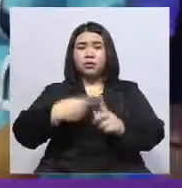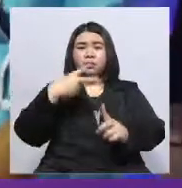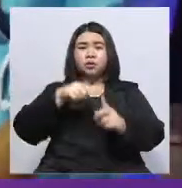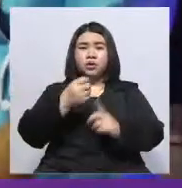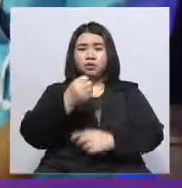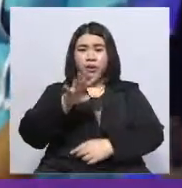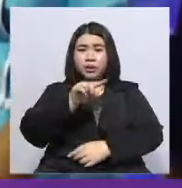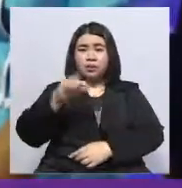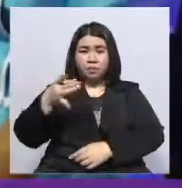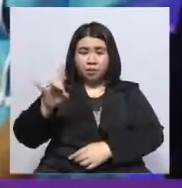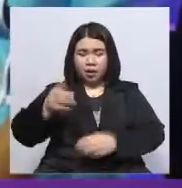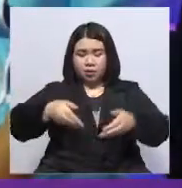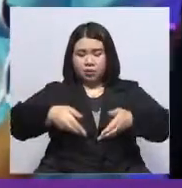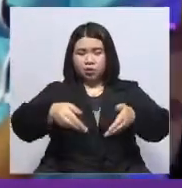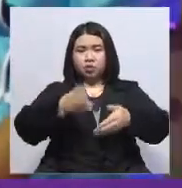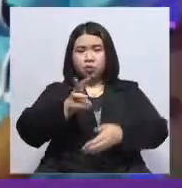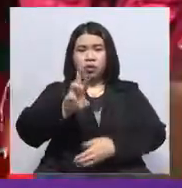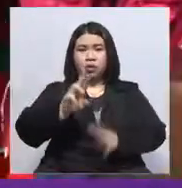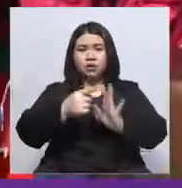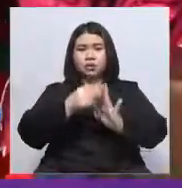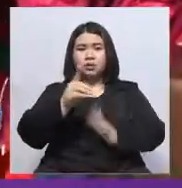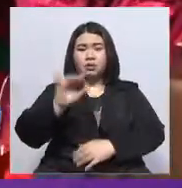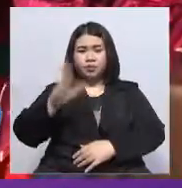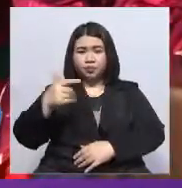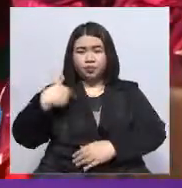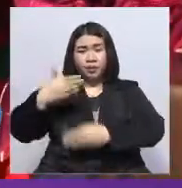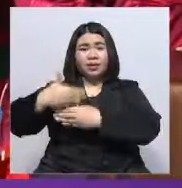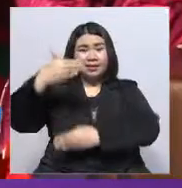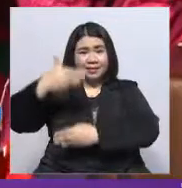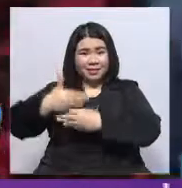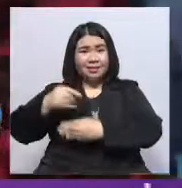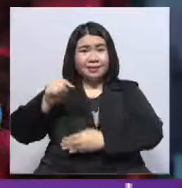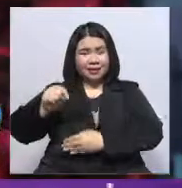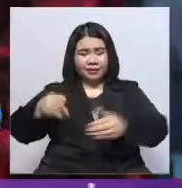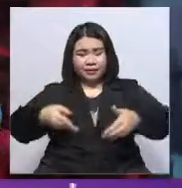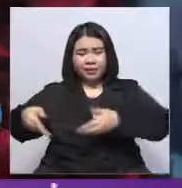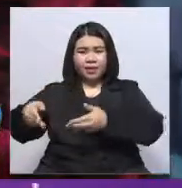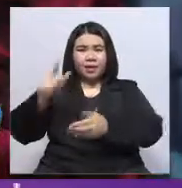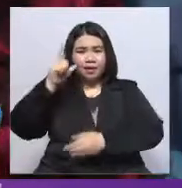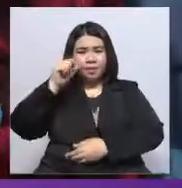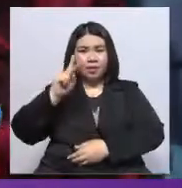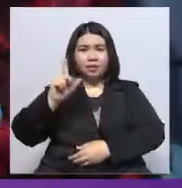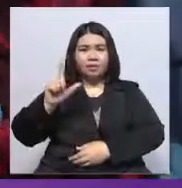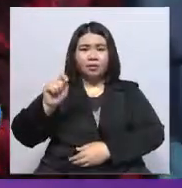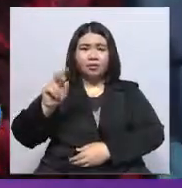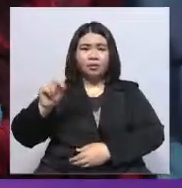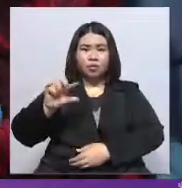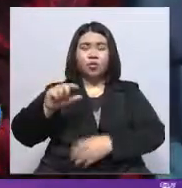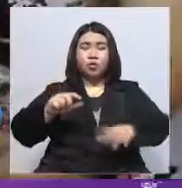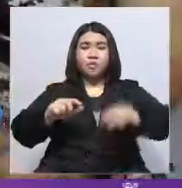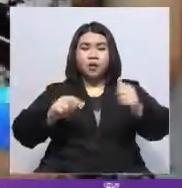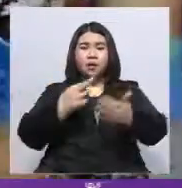าพันธ์นี้ที่ถนนวรเดชและบนลานเขื่อนรัฐประชาพัฒนาแม่น้ำแม่กลองเขตเทศบาลเมือง